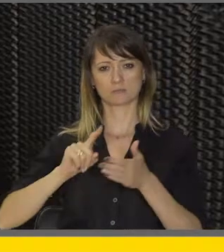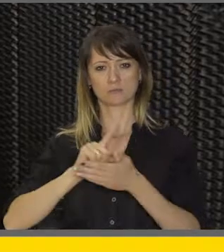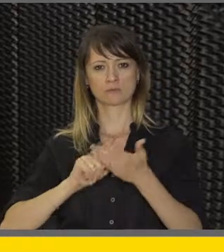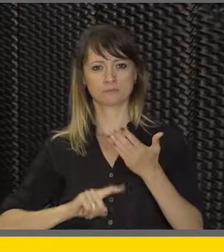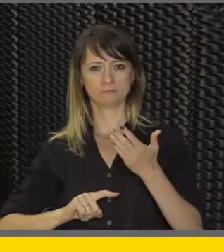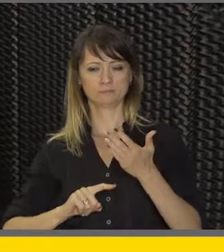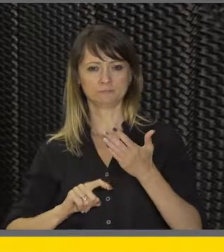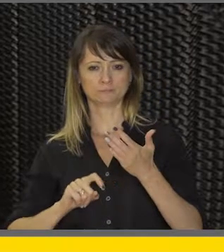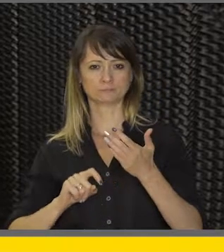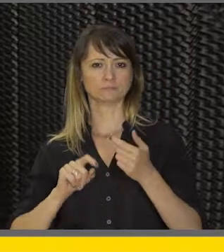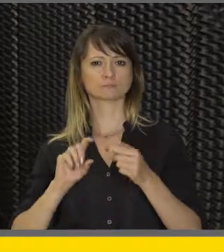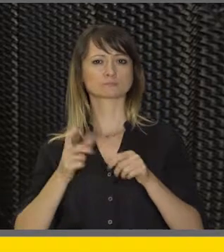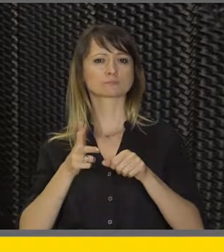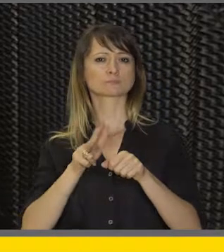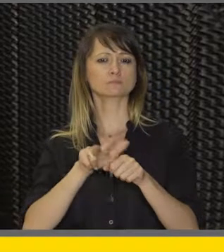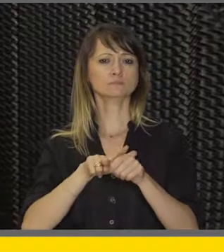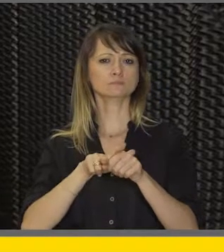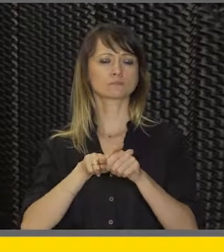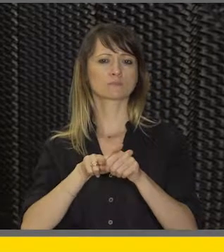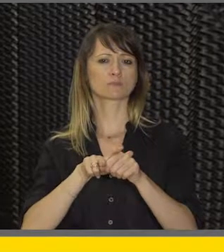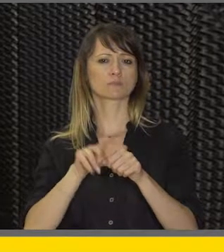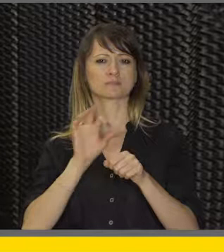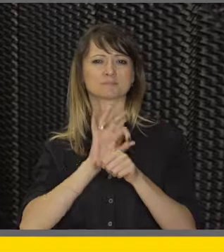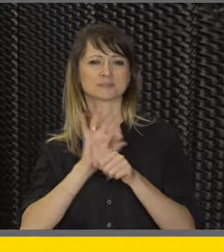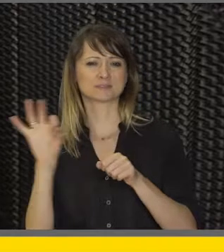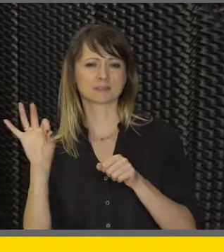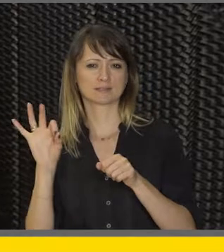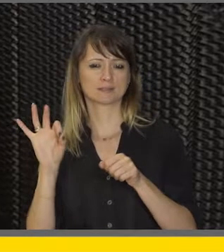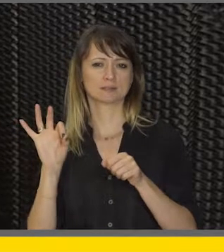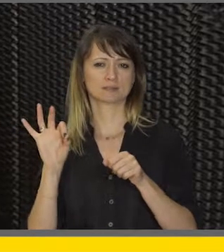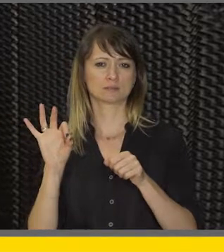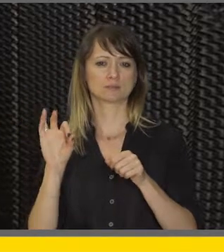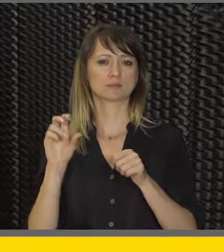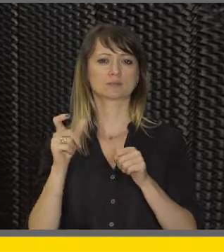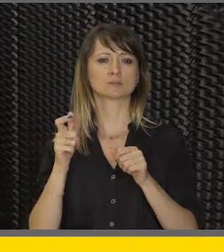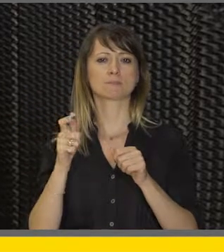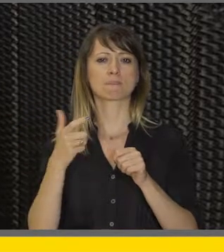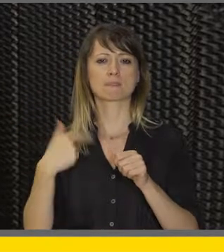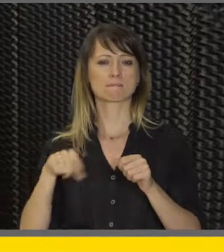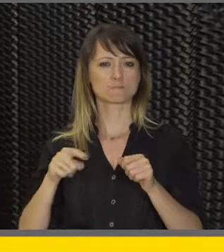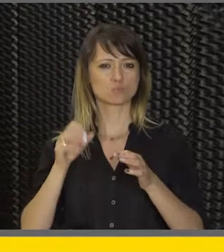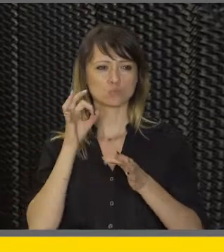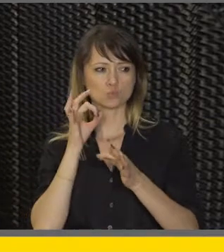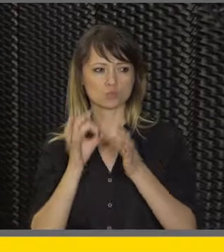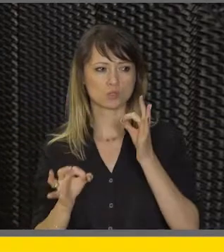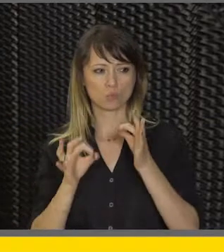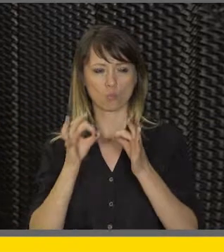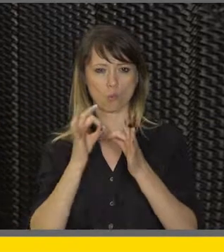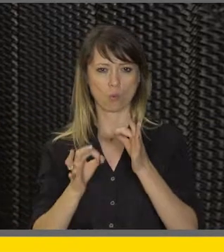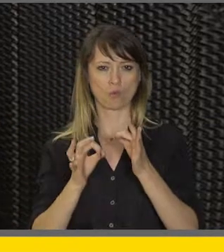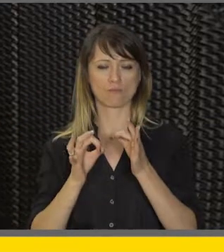które z nich cechują się szczególnym potencjałem. Ten model nie został tak szczegółowo omówiony, więc ja przebrnę przez niego